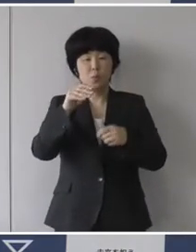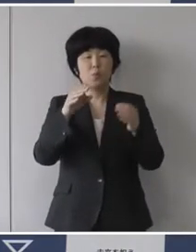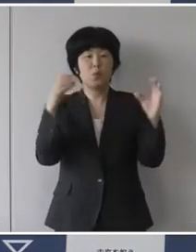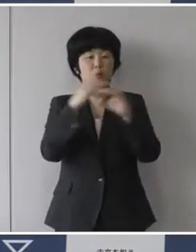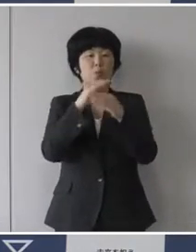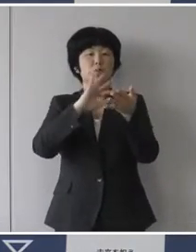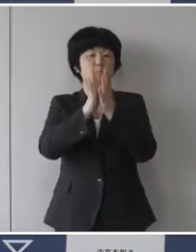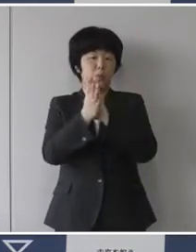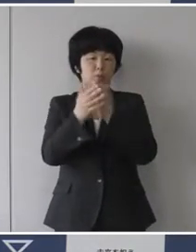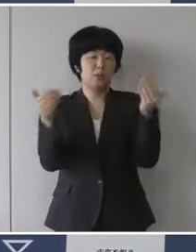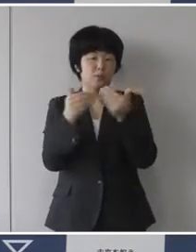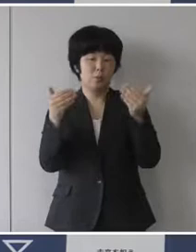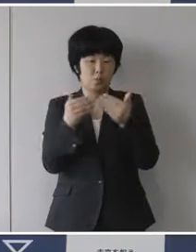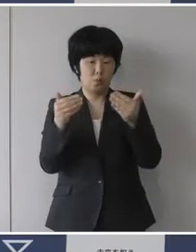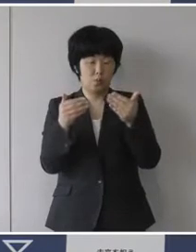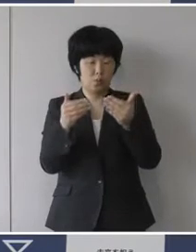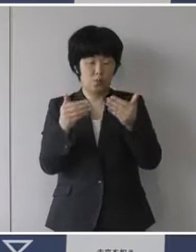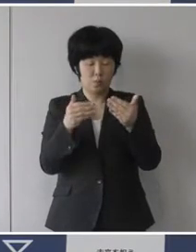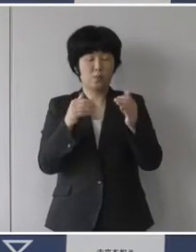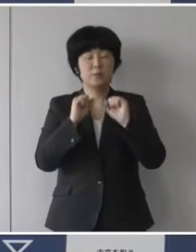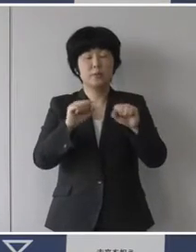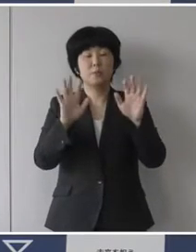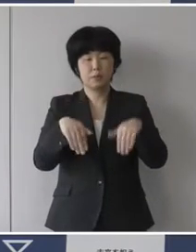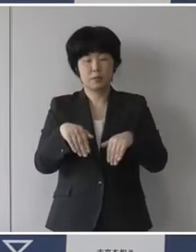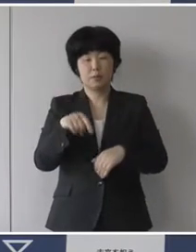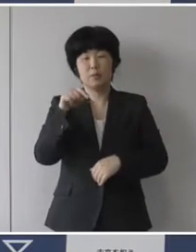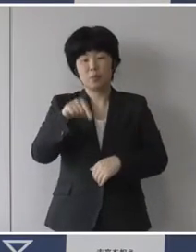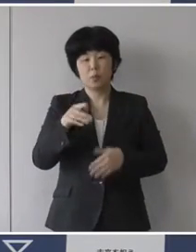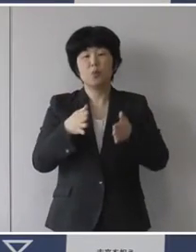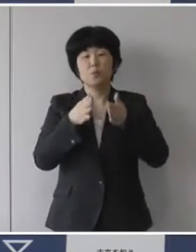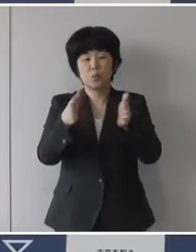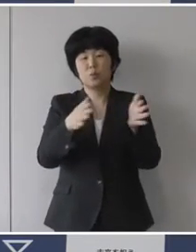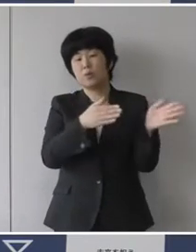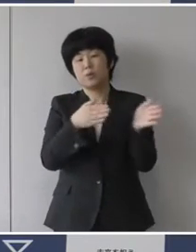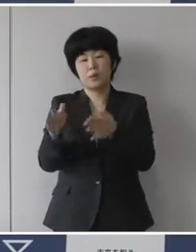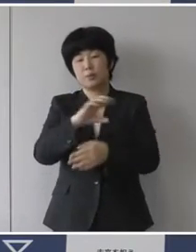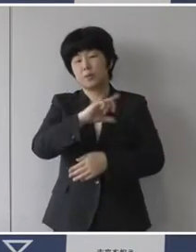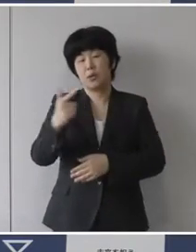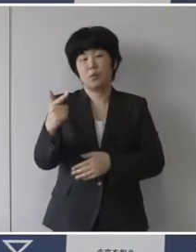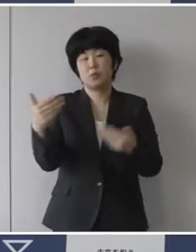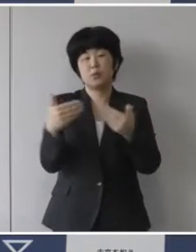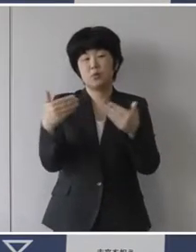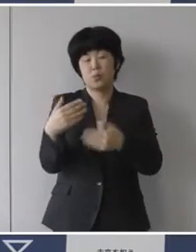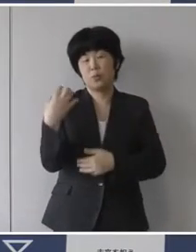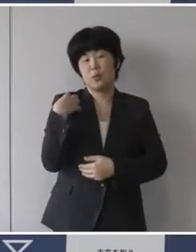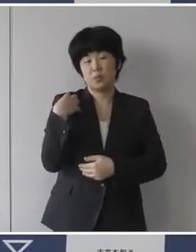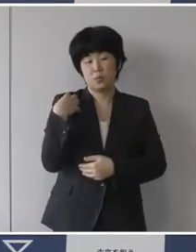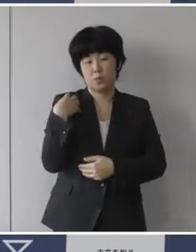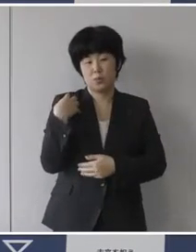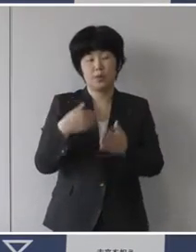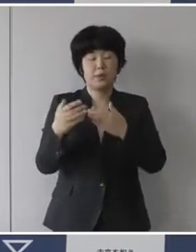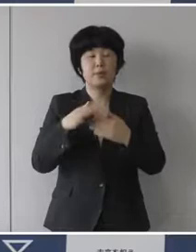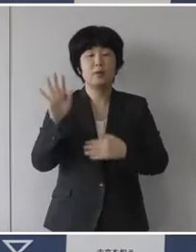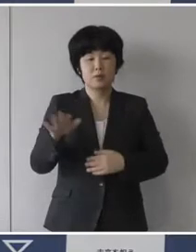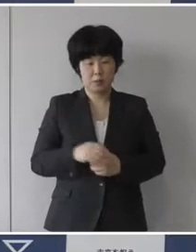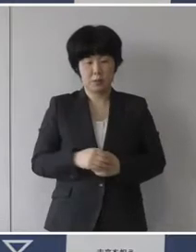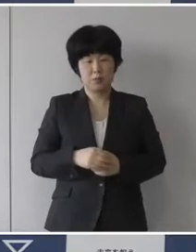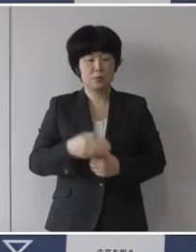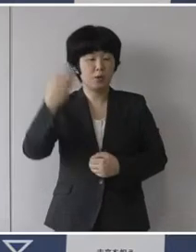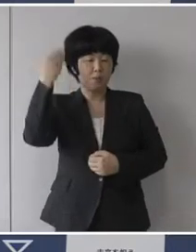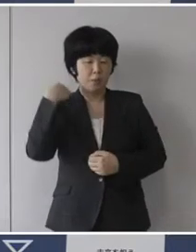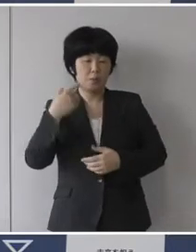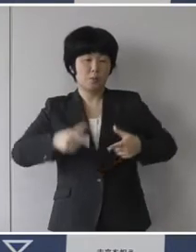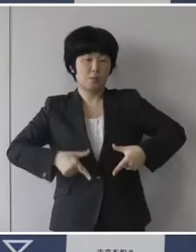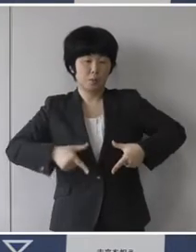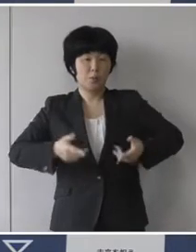ては、主に道路行政、都市整備に関わっておられて、熊本の震災なんかの時